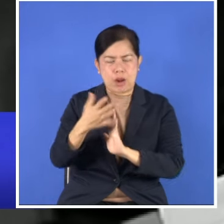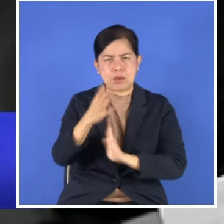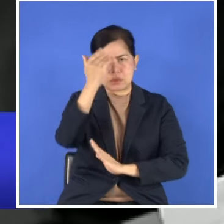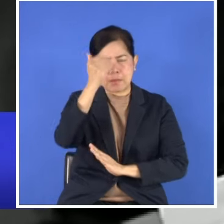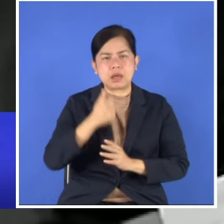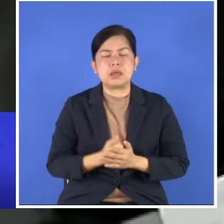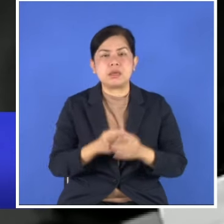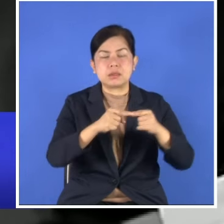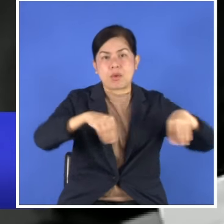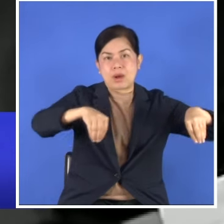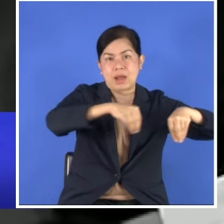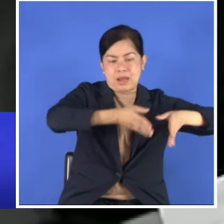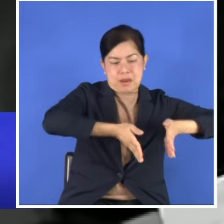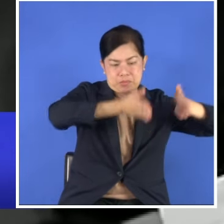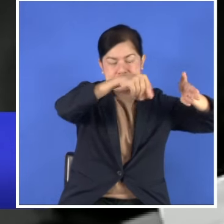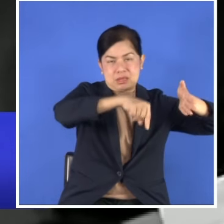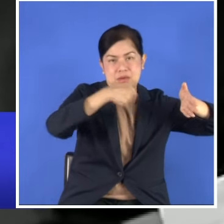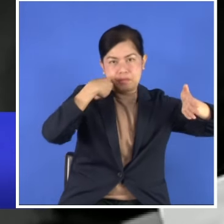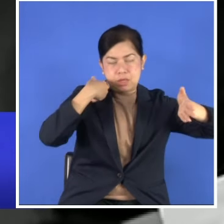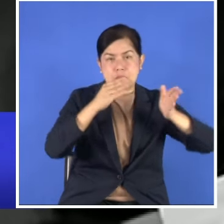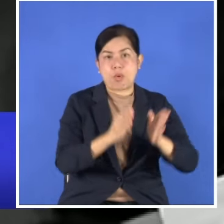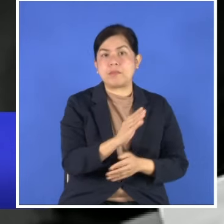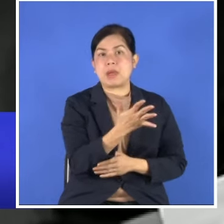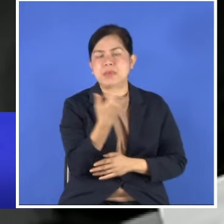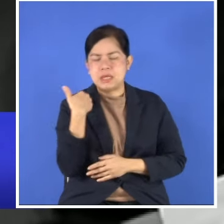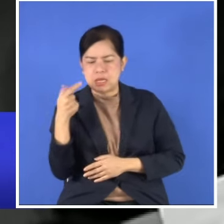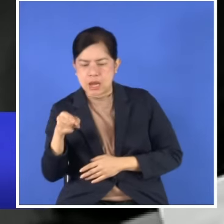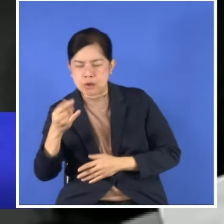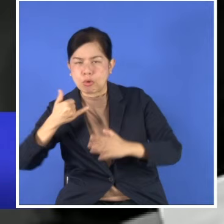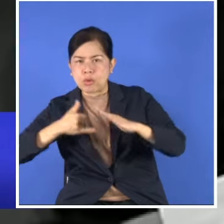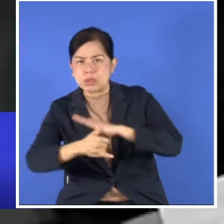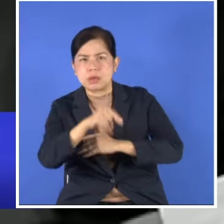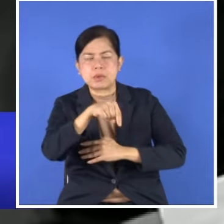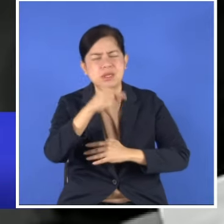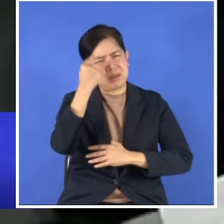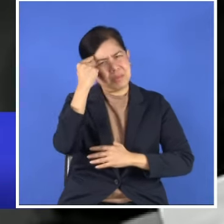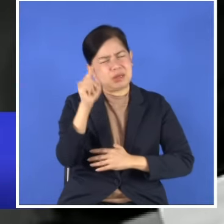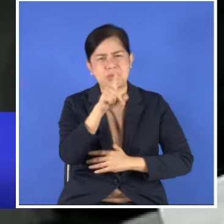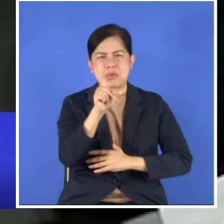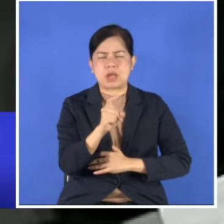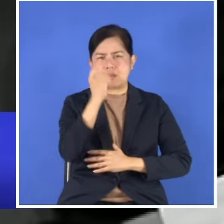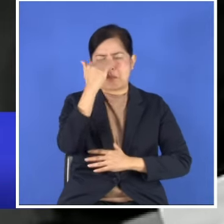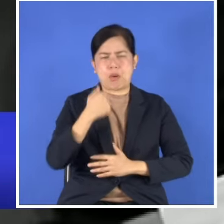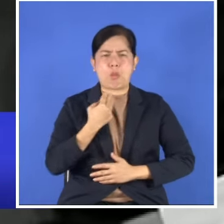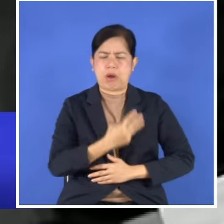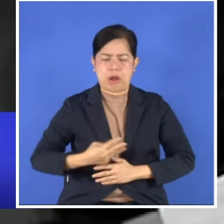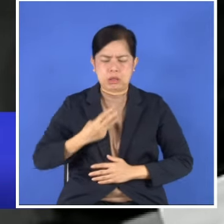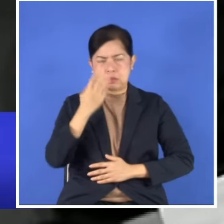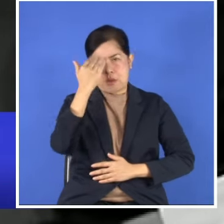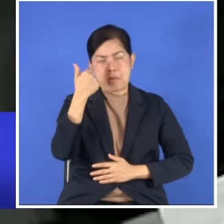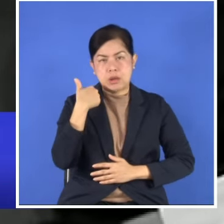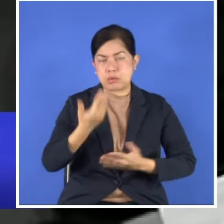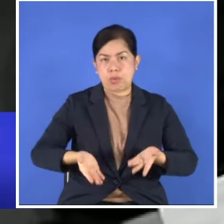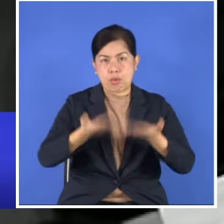ที่ไม่มีคนอยู่แล้วก็งัดประตูเข้ามาแล้วก็เดินแก้ผ้าไม่รู้ทำไมแฮะเดินแก้ผ้าแล้วก็รื้อข้าว